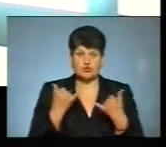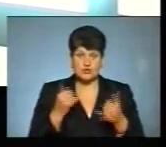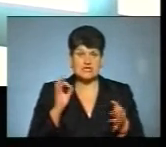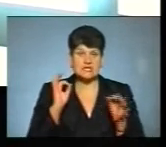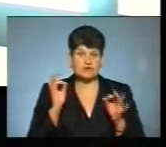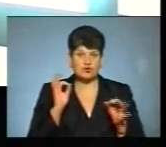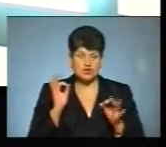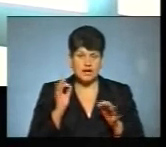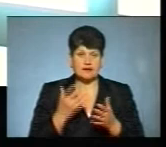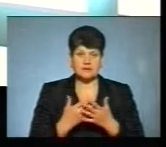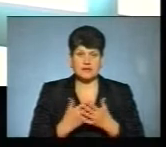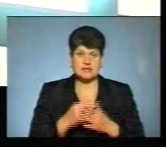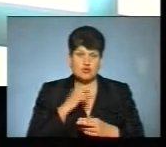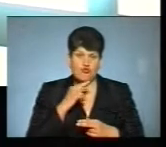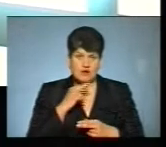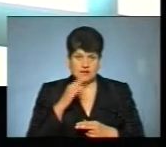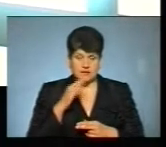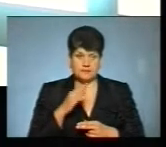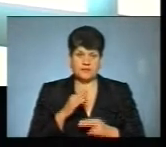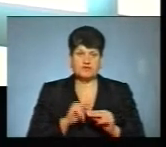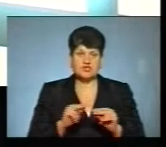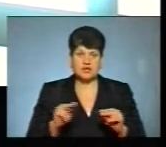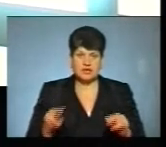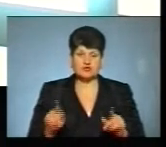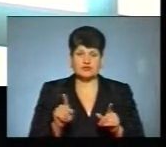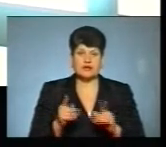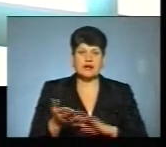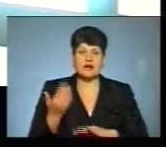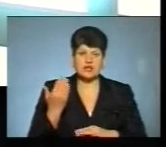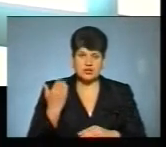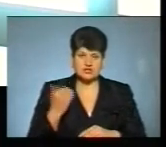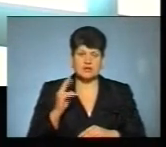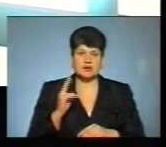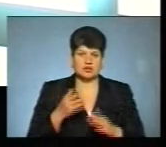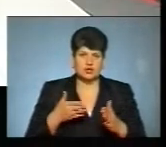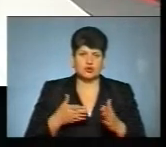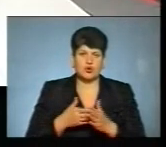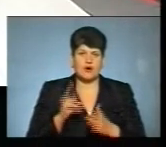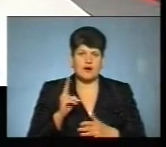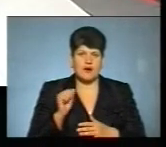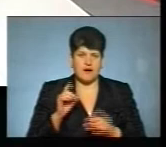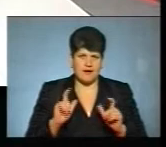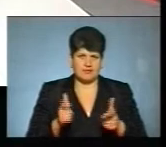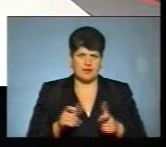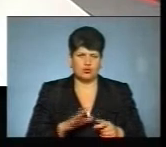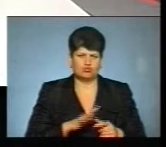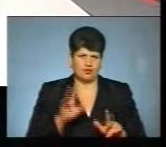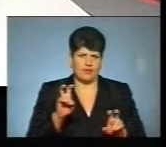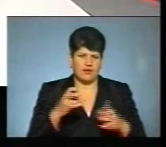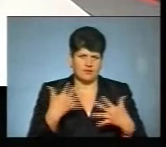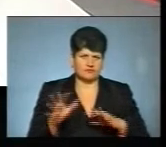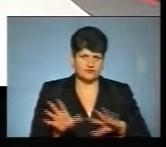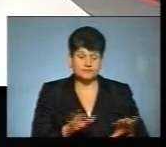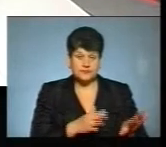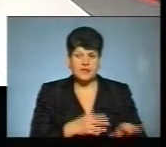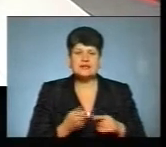такі зауваження батьків чи вчителів про те, що вони до карантину пройшли ту чи іншу тему. Я думаю, що це дуже актуальне